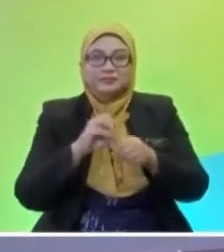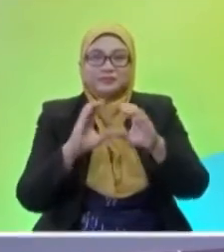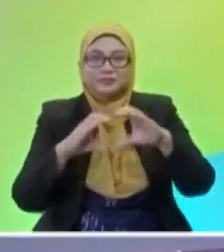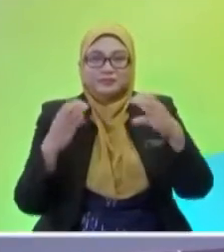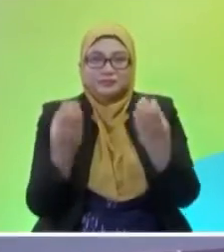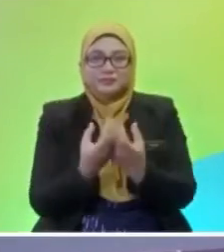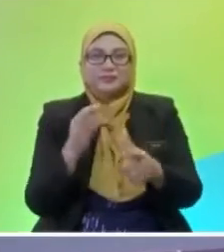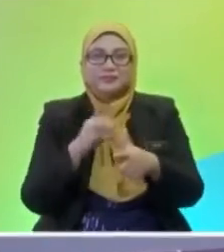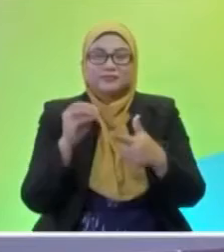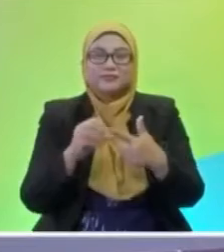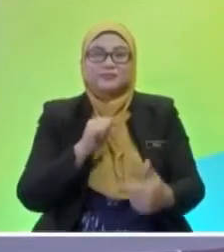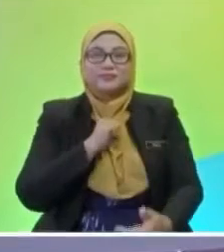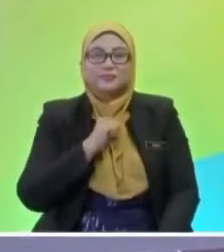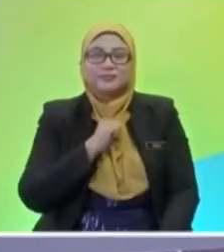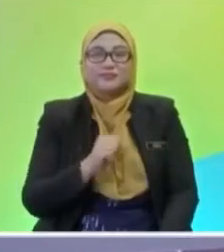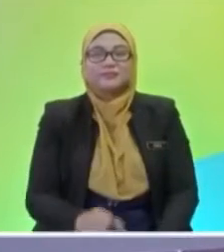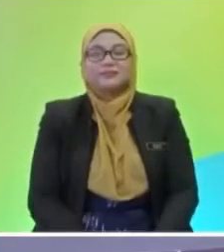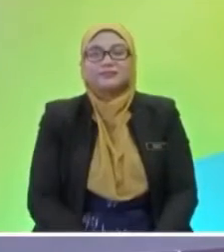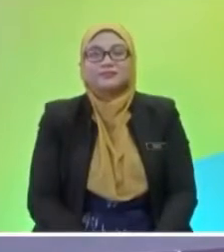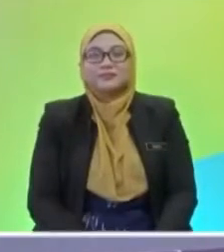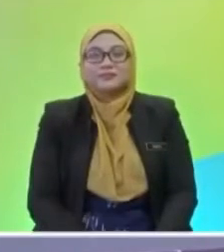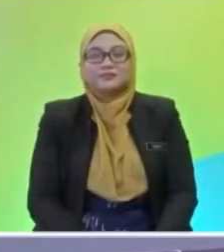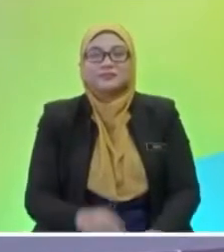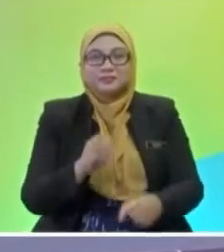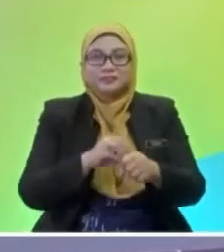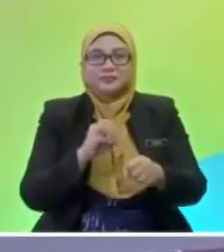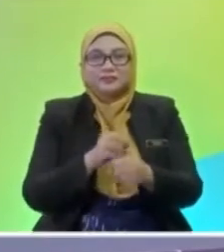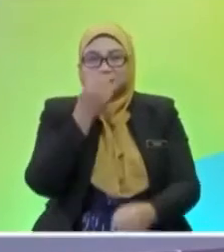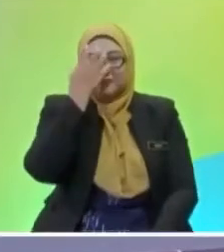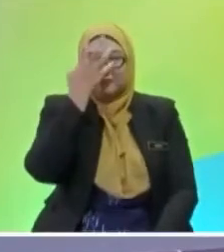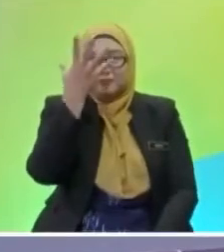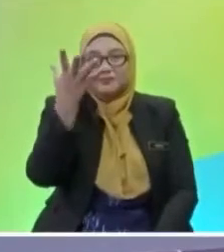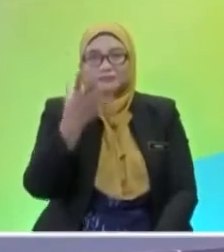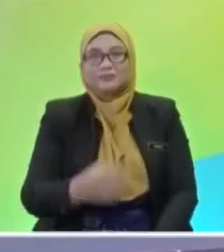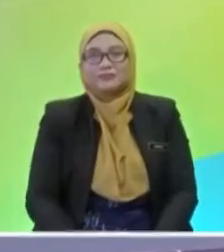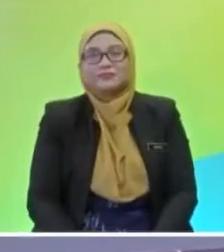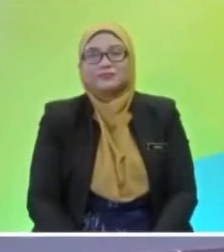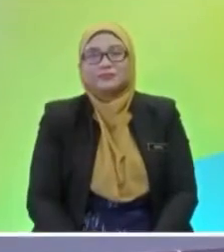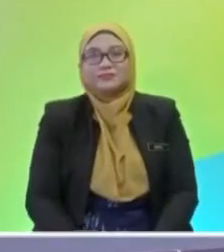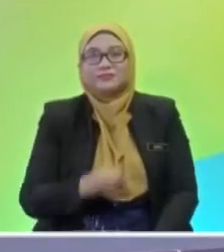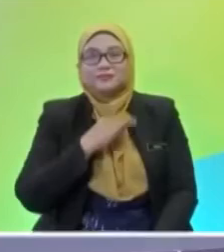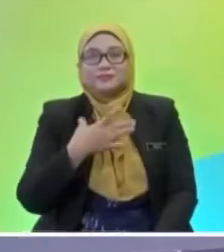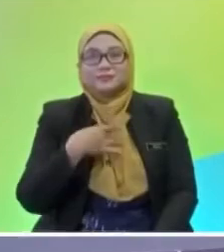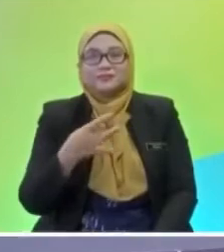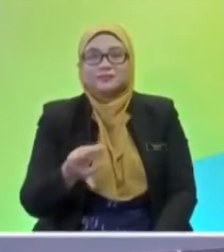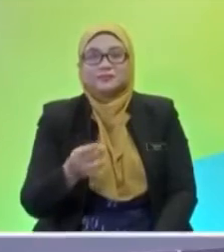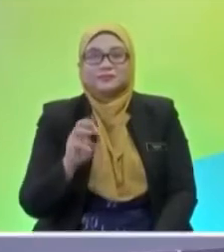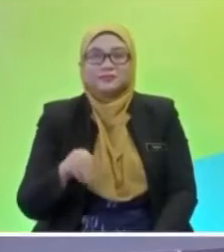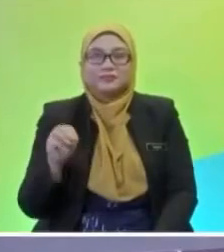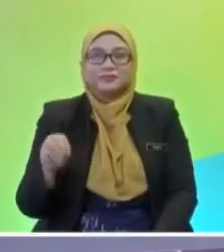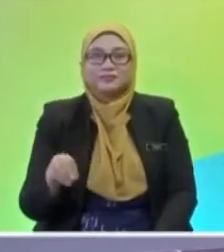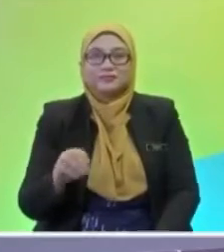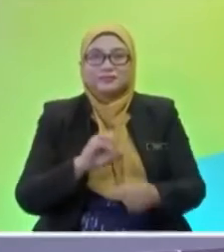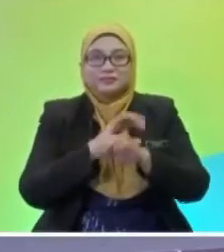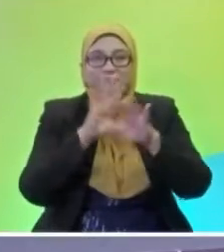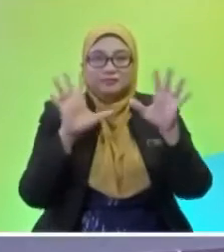dalam sendirilah. Okey, jadi dalam pembentangan selalunya saya suka murid terangkan. Yang pertama